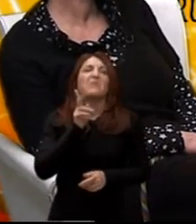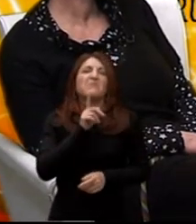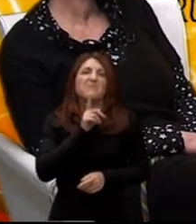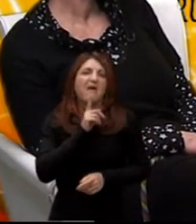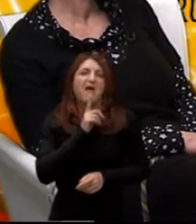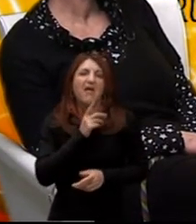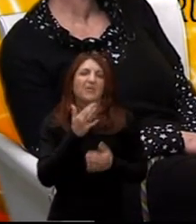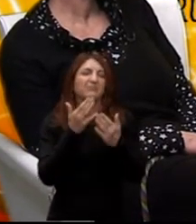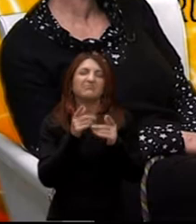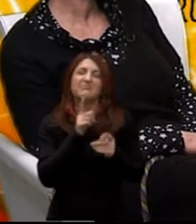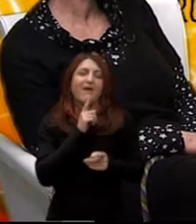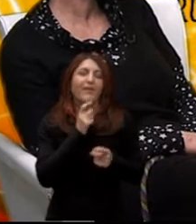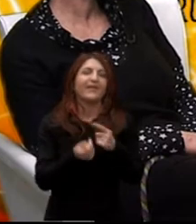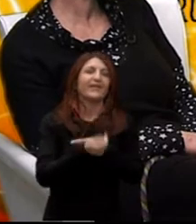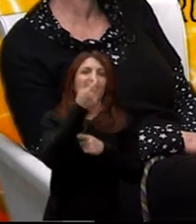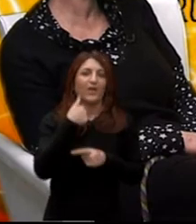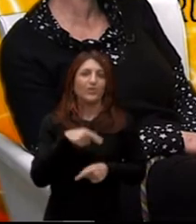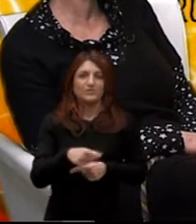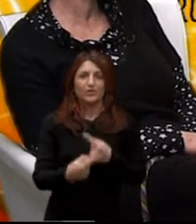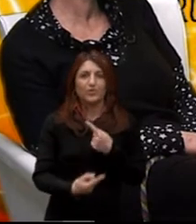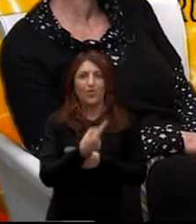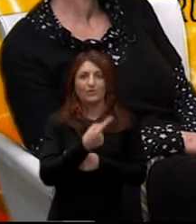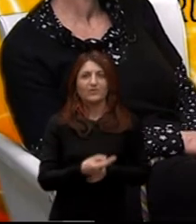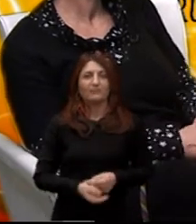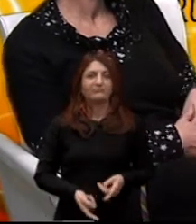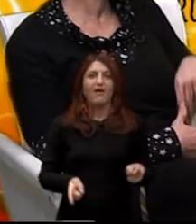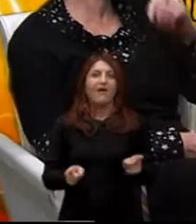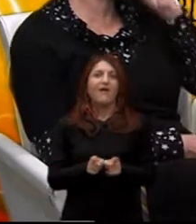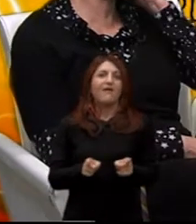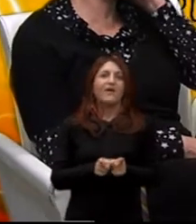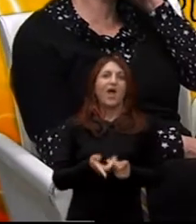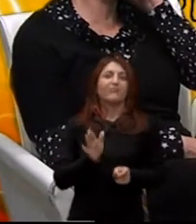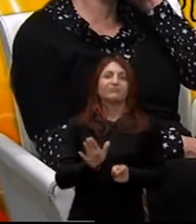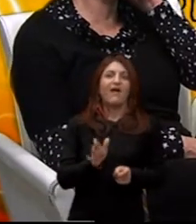to ćete posebno naći bilo što da radite, od prodaje kruha u dućanu do